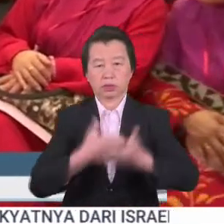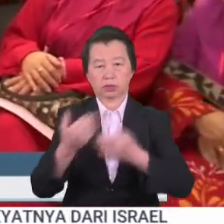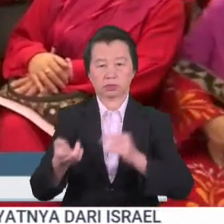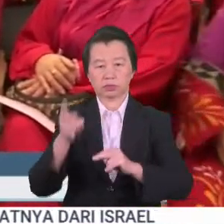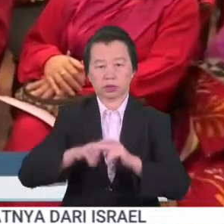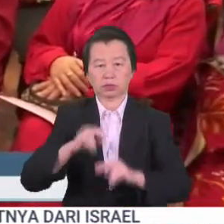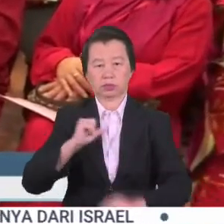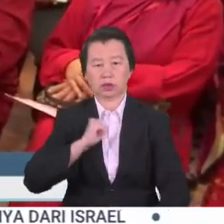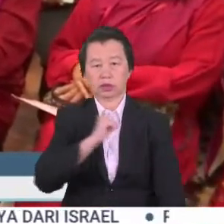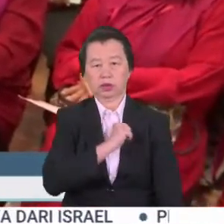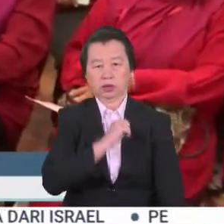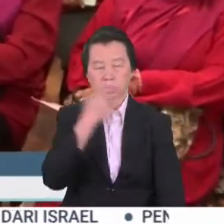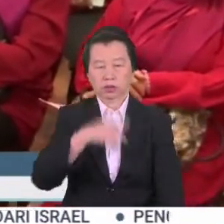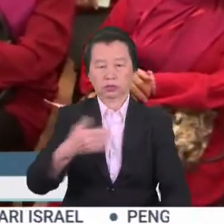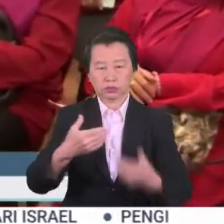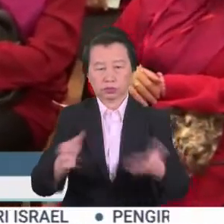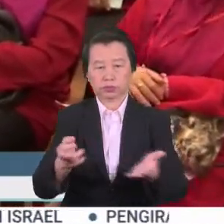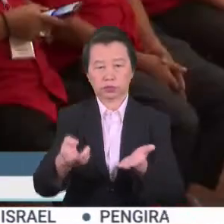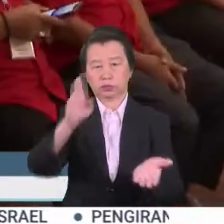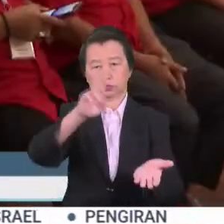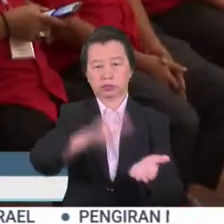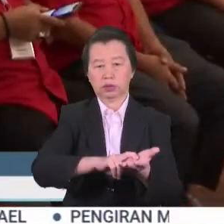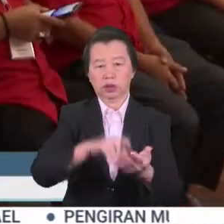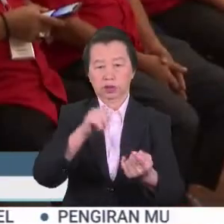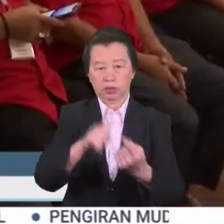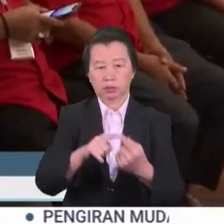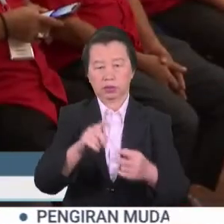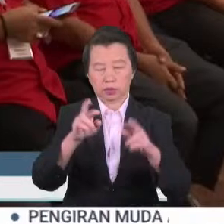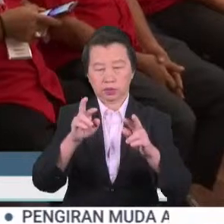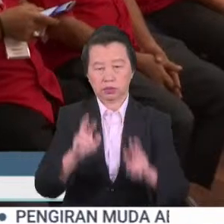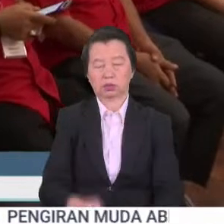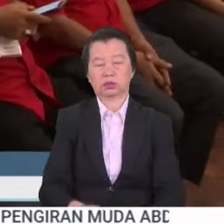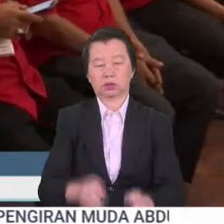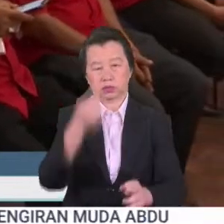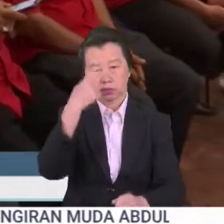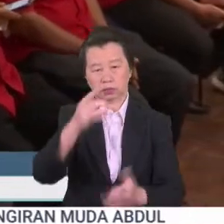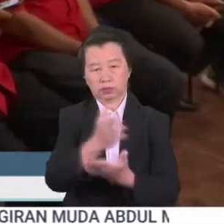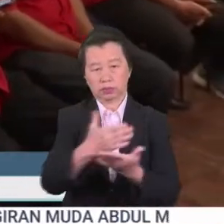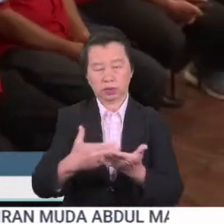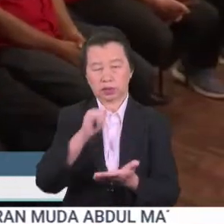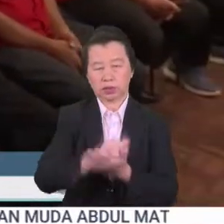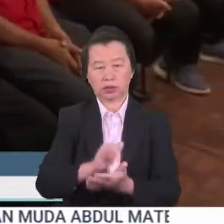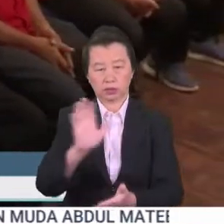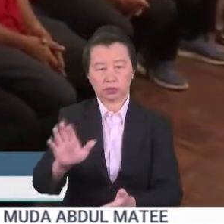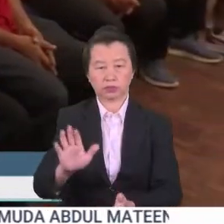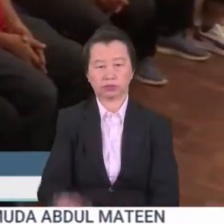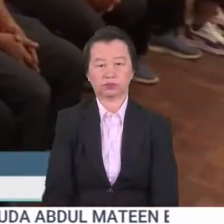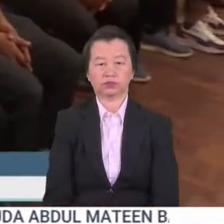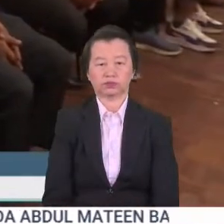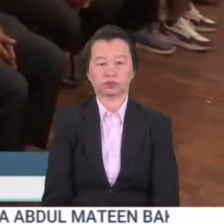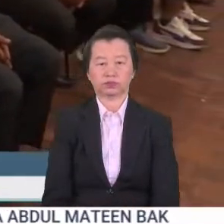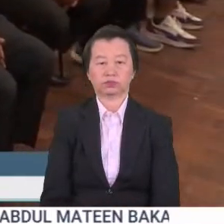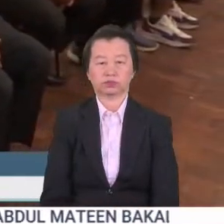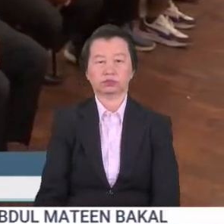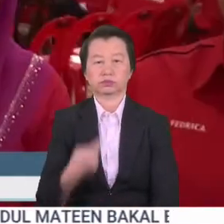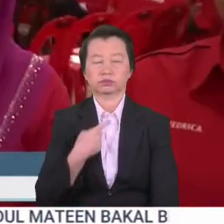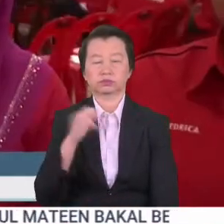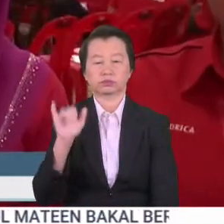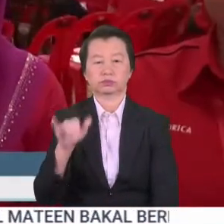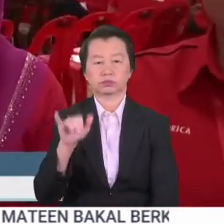menambah keahlian dengan membuka pendaftaran kepada pengundi-pengundi di bahagian tersebut kita memang